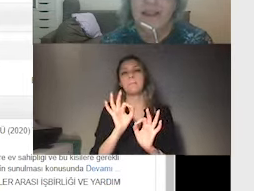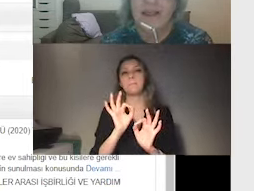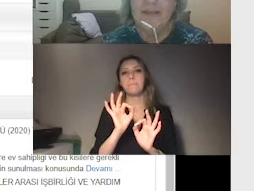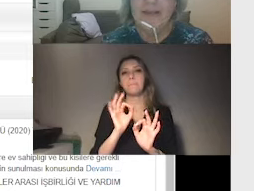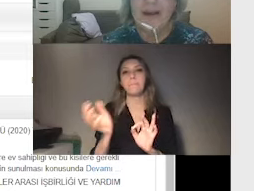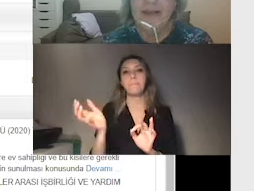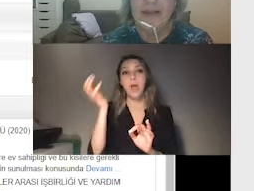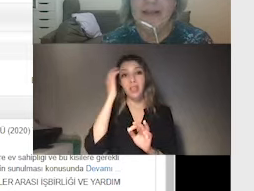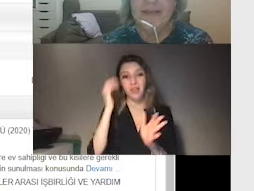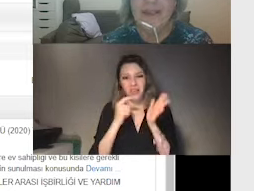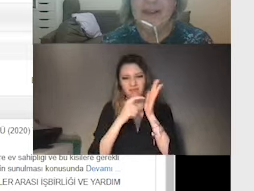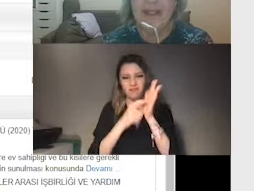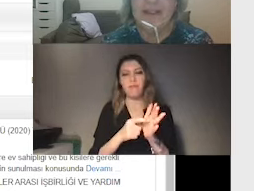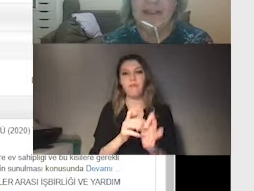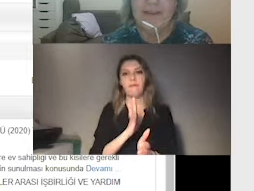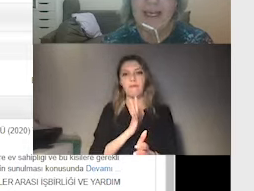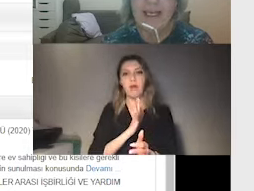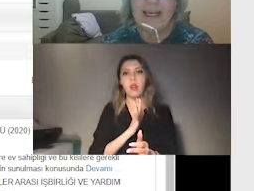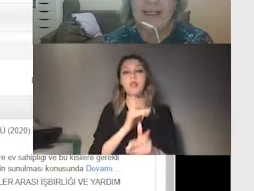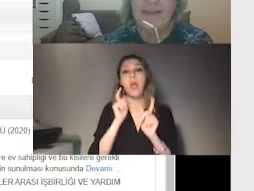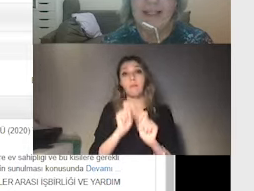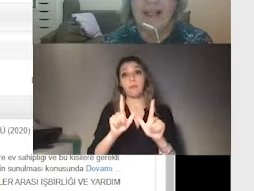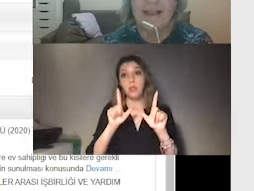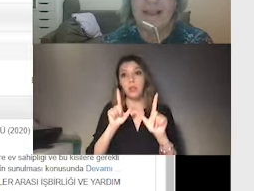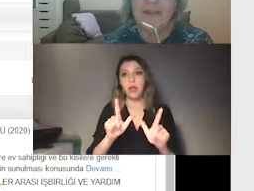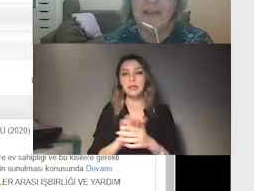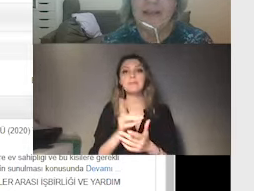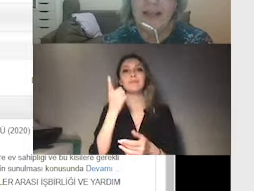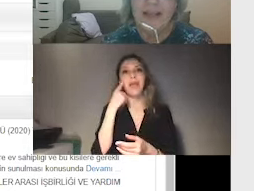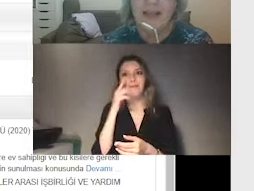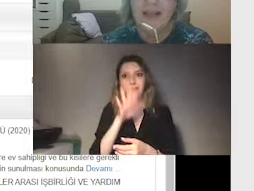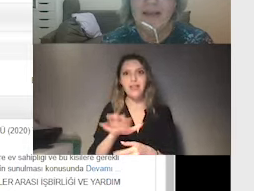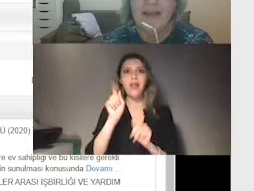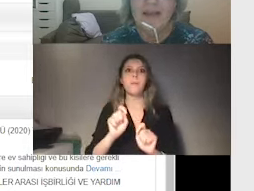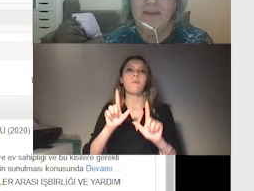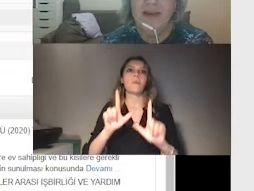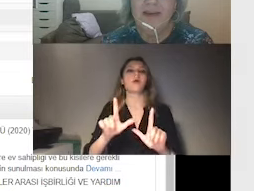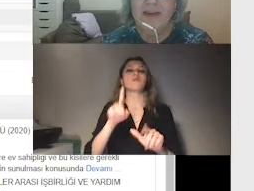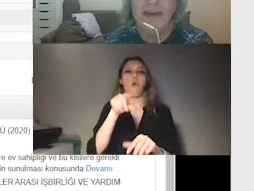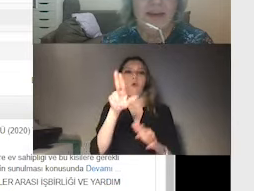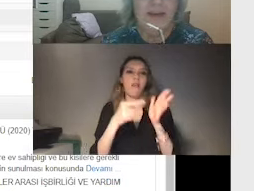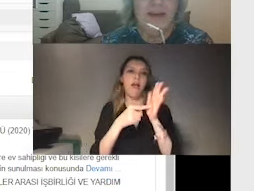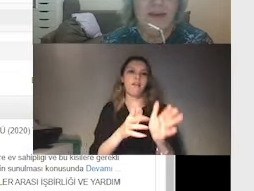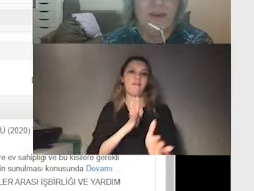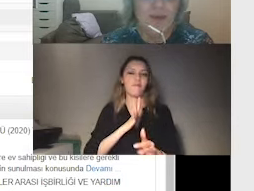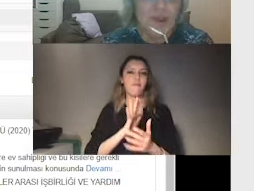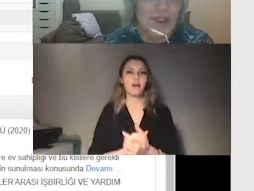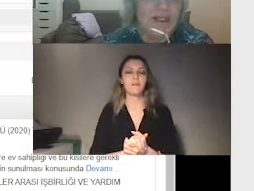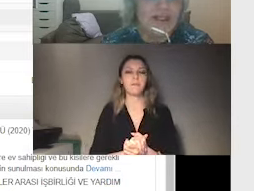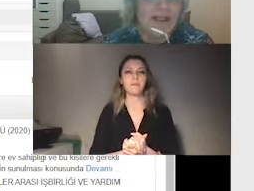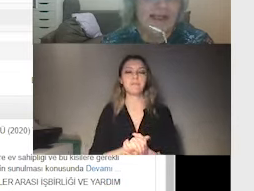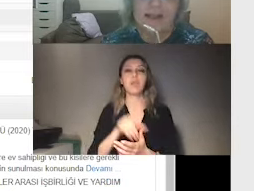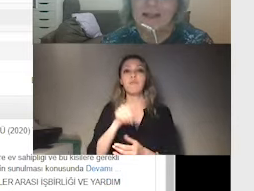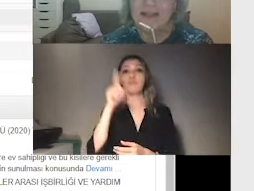hedefler var, ulaşılması beklenen devletler tarafından ve bunun